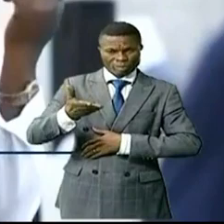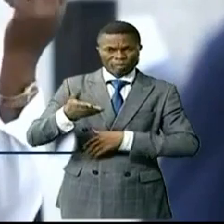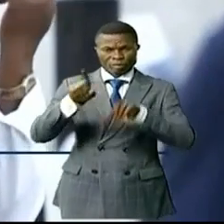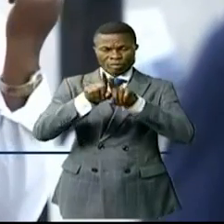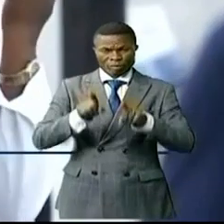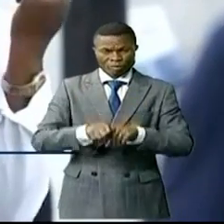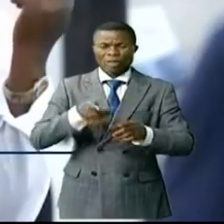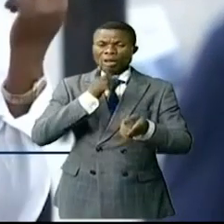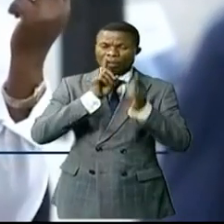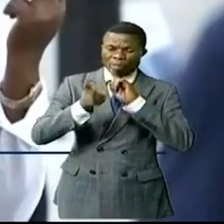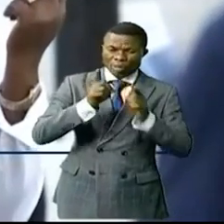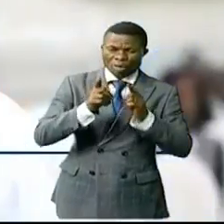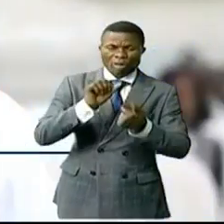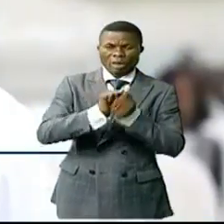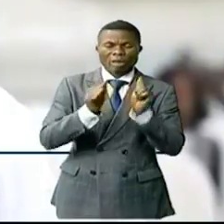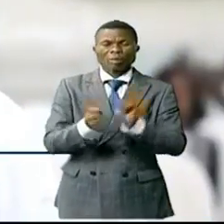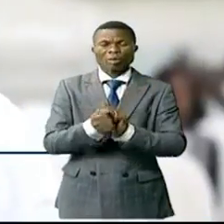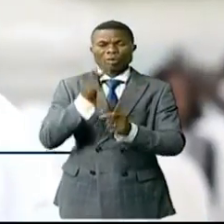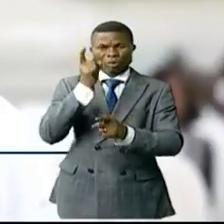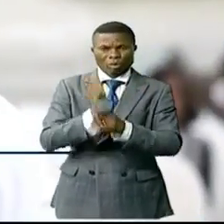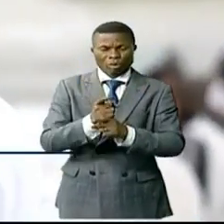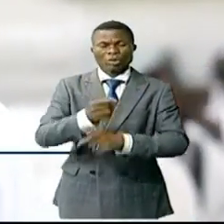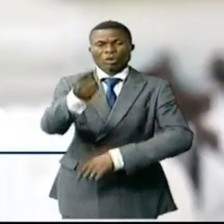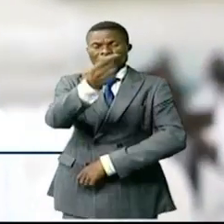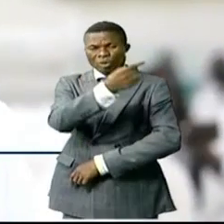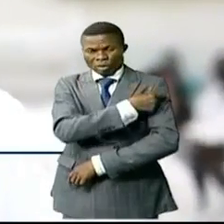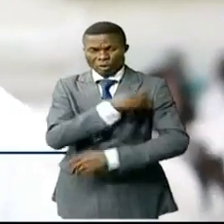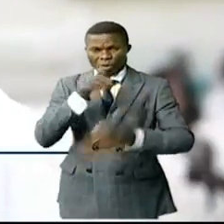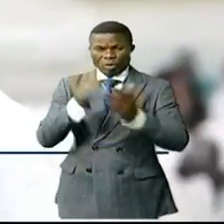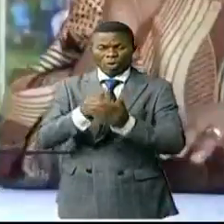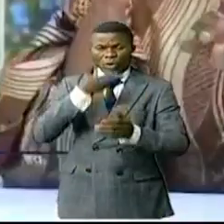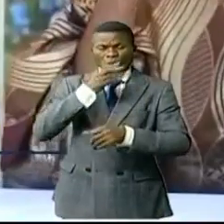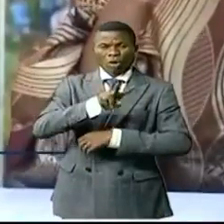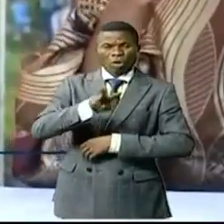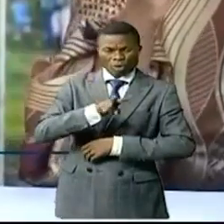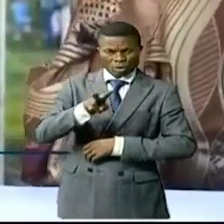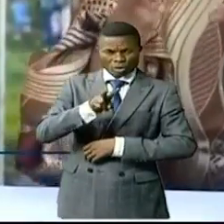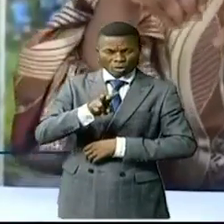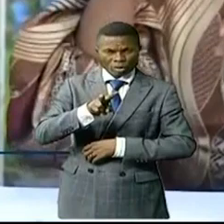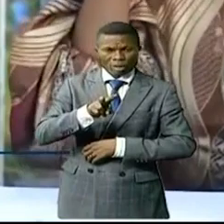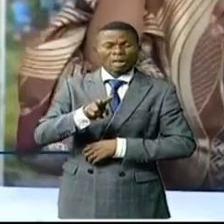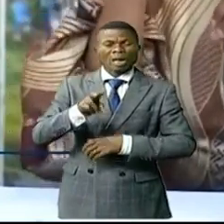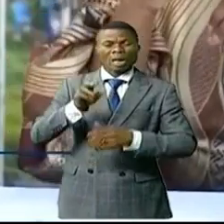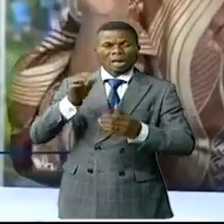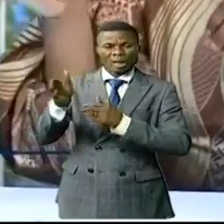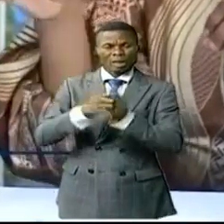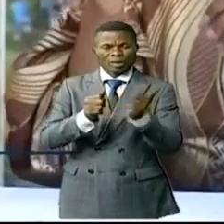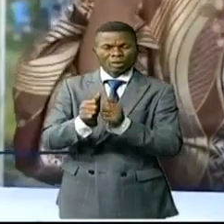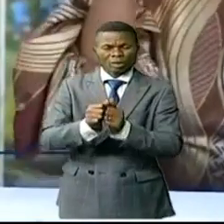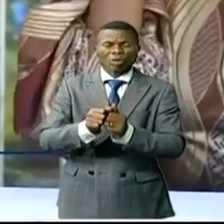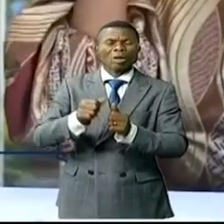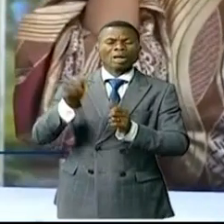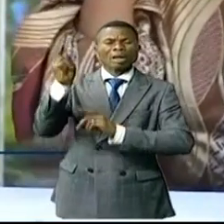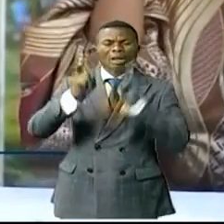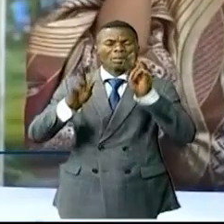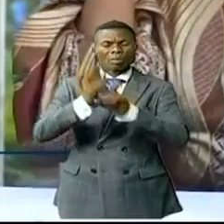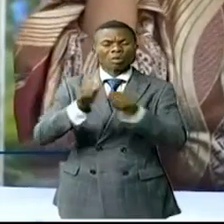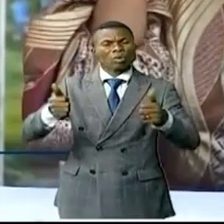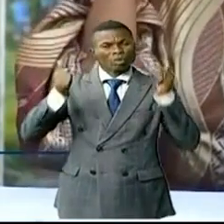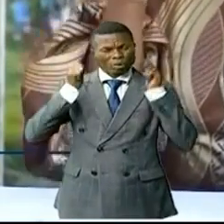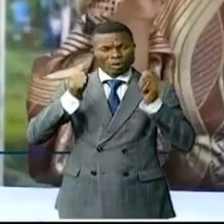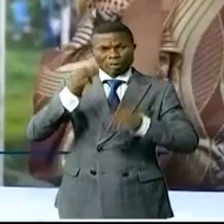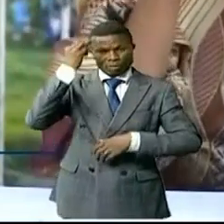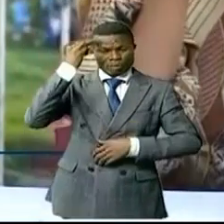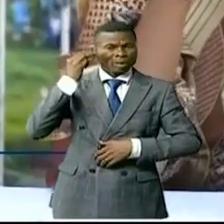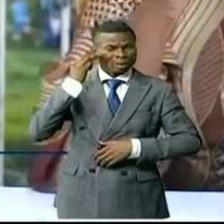moment d'échange sur la problématique de la vaccination contre la COVID-19 qui fait toujours face à la réticence de la population. Le ministre de la Santé,